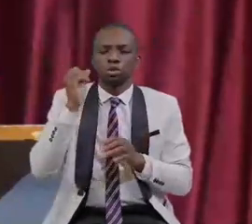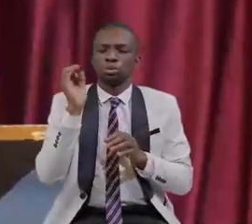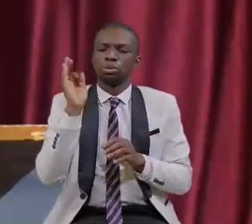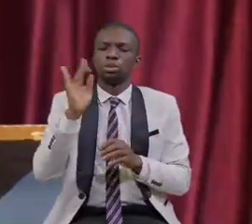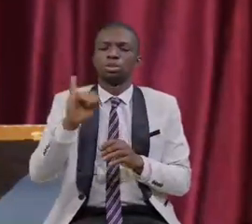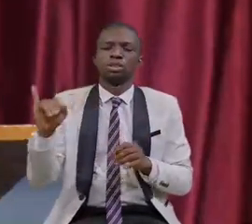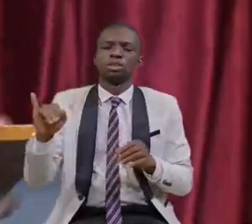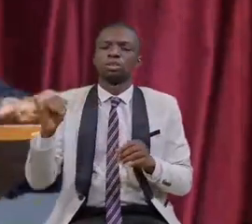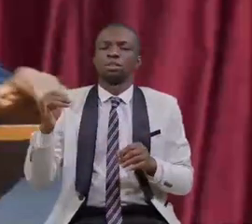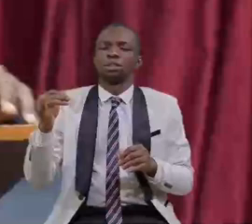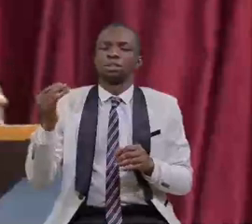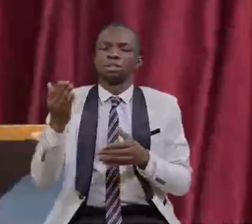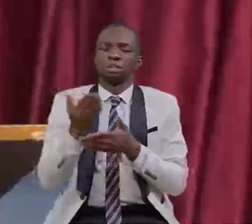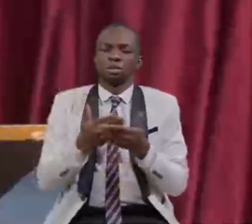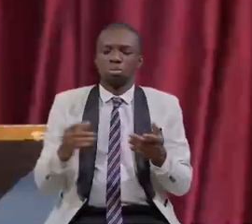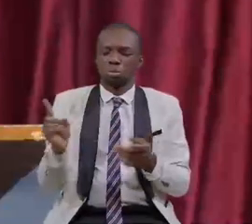Certains sont venus le voir.